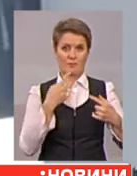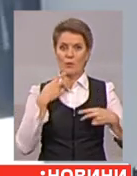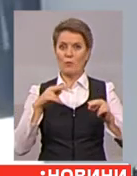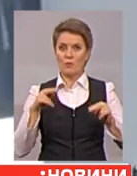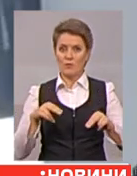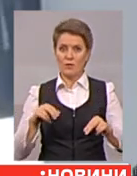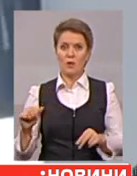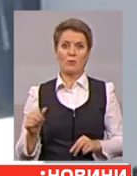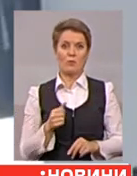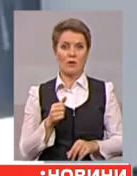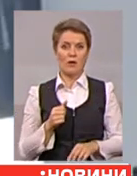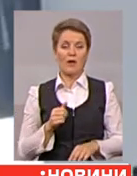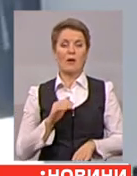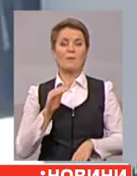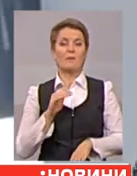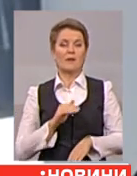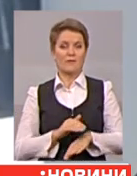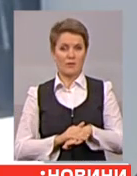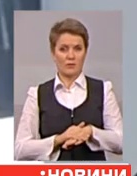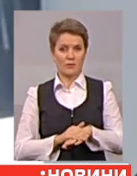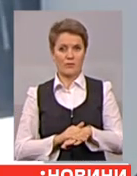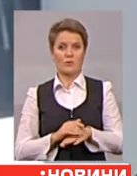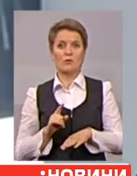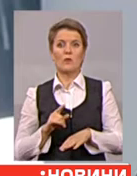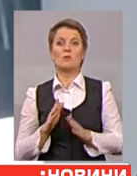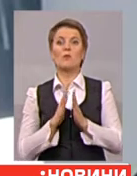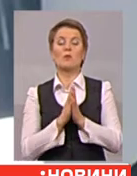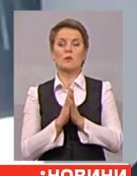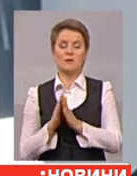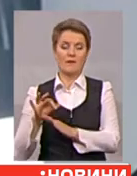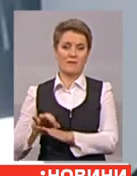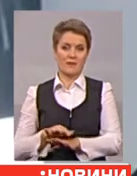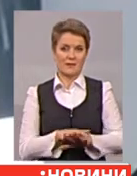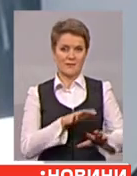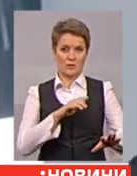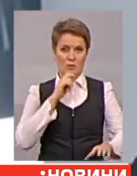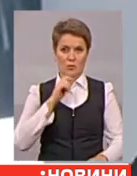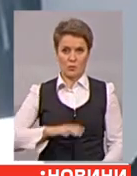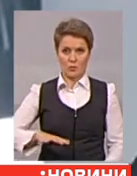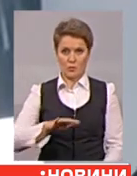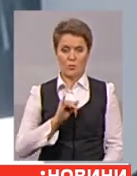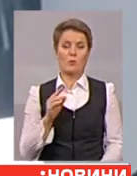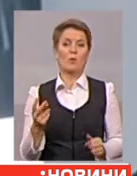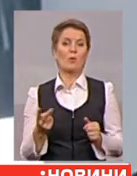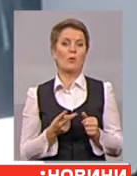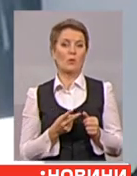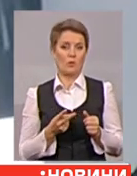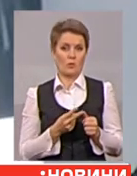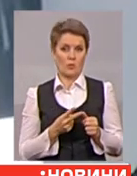свого звернення до президента Російської Федерації для ведення військ проти України. І, по-друге, в дусі